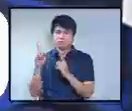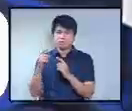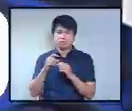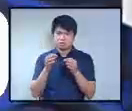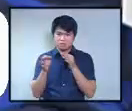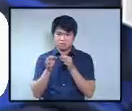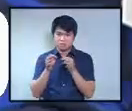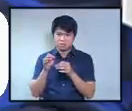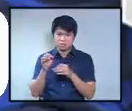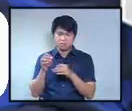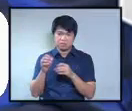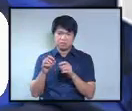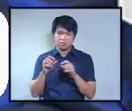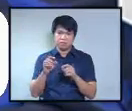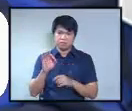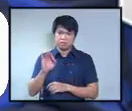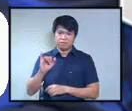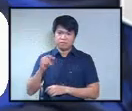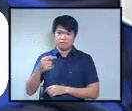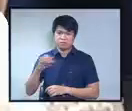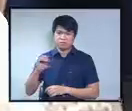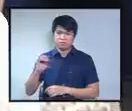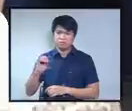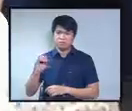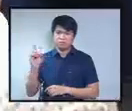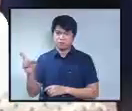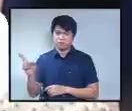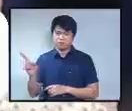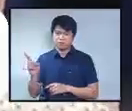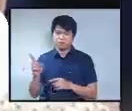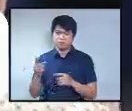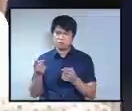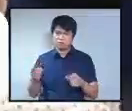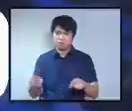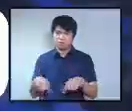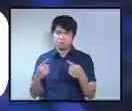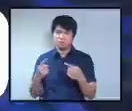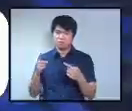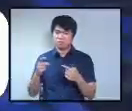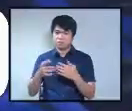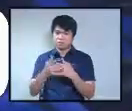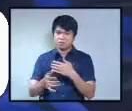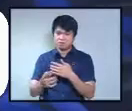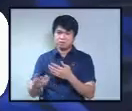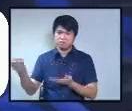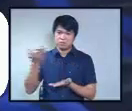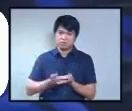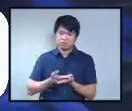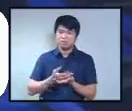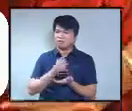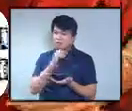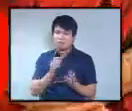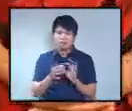Games Organizing Committee o FISGOC sa isyong ito. Napaaga raw ang dating ng kupunan at hindi ito na-coordinate ng